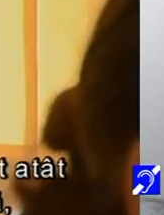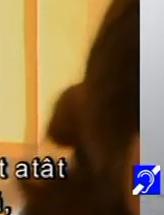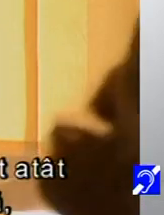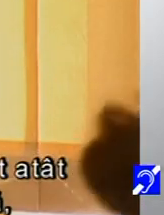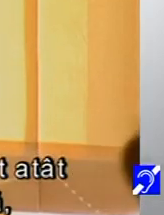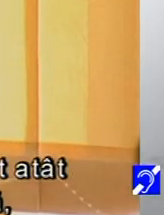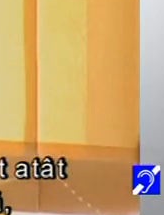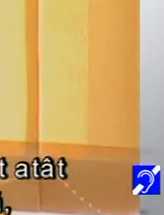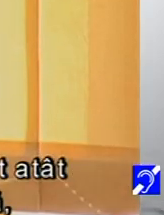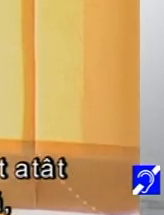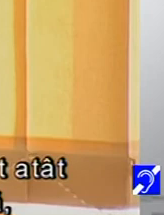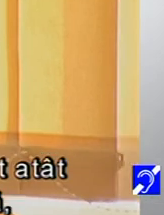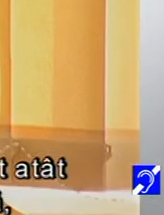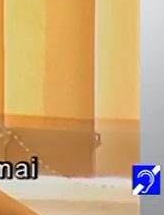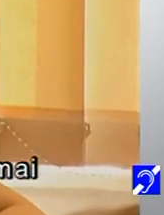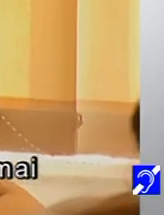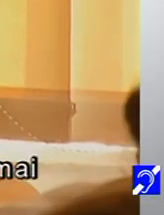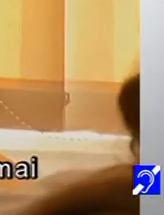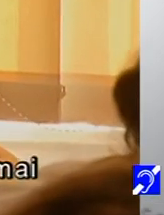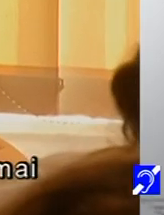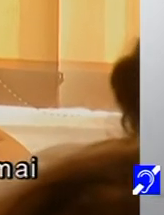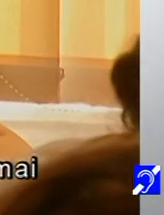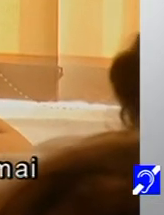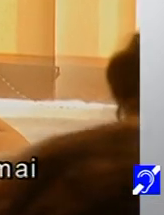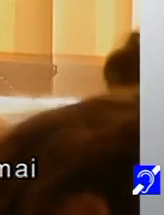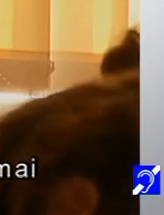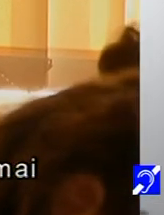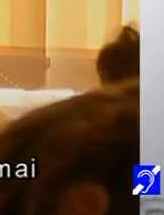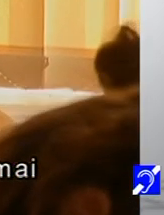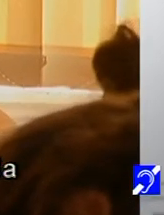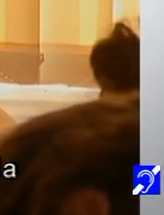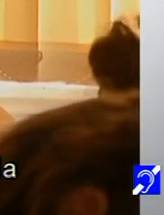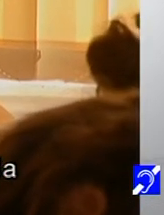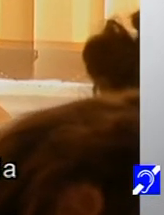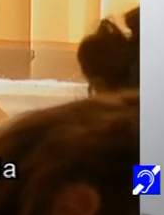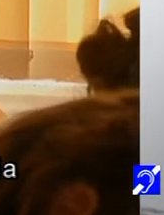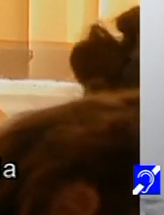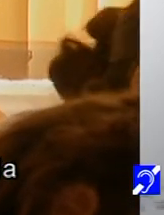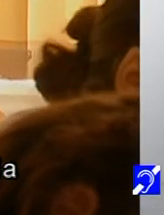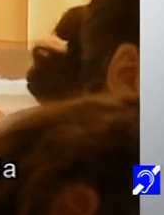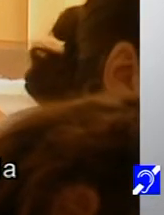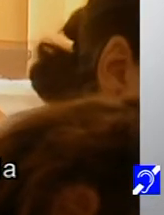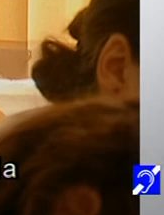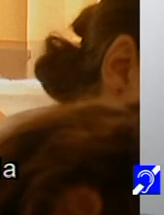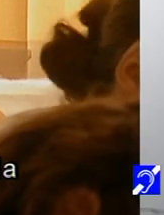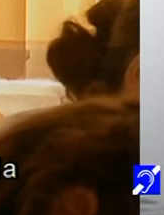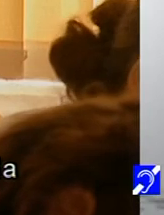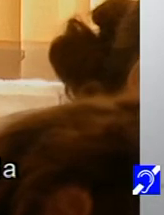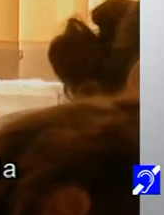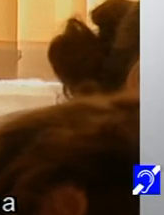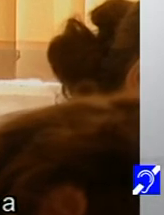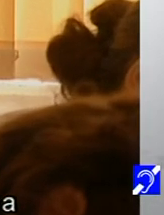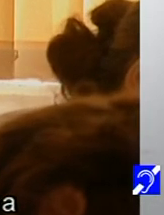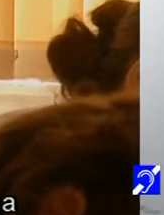die Einheimischen und neulich haben wir dann immer mehr internationale Menschen, die sich direkt von Deutschland oder von Holland oder so bei uns sich einschreiben.